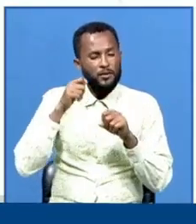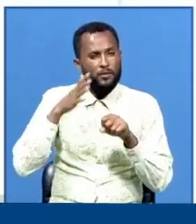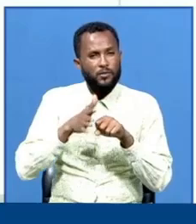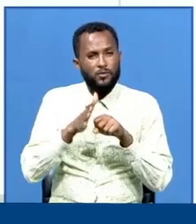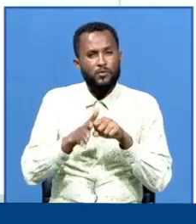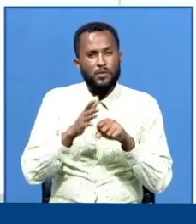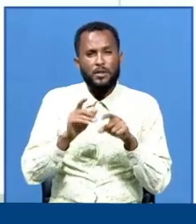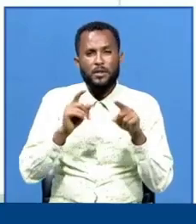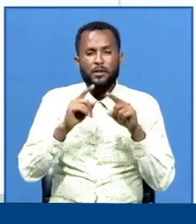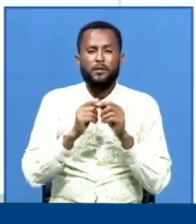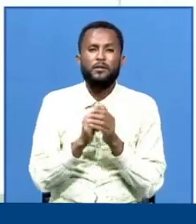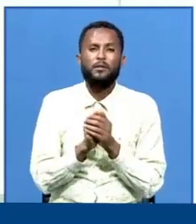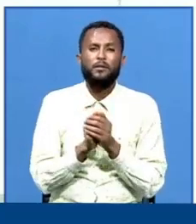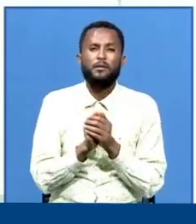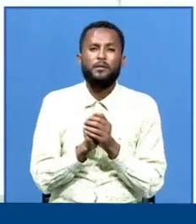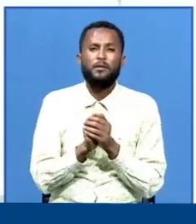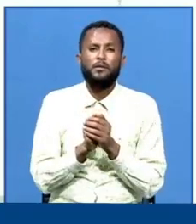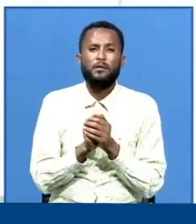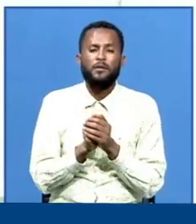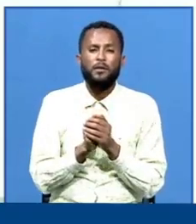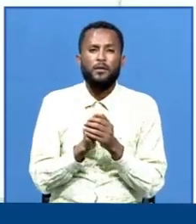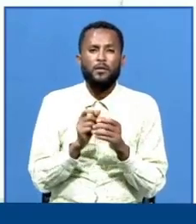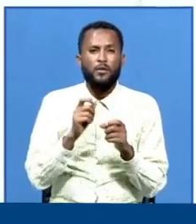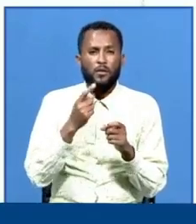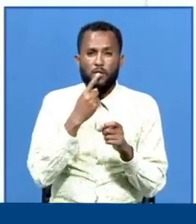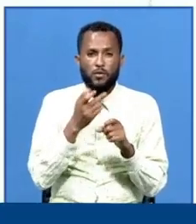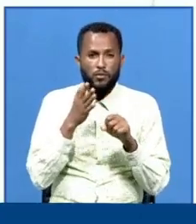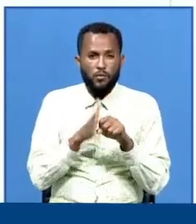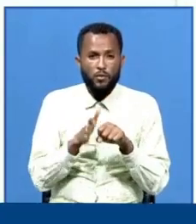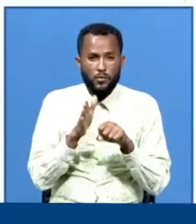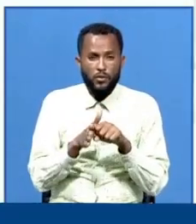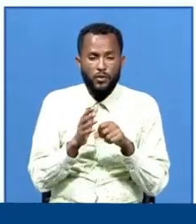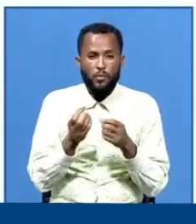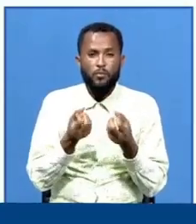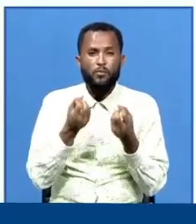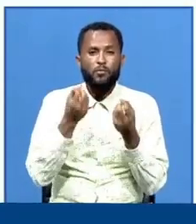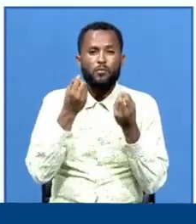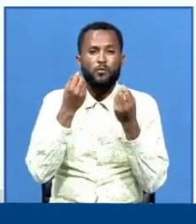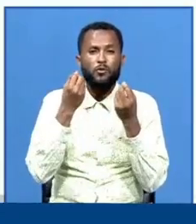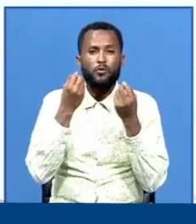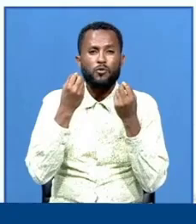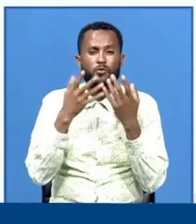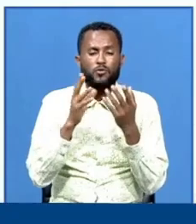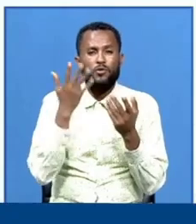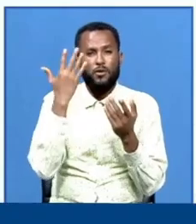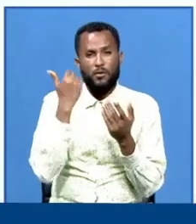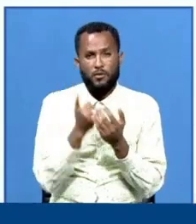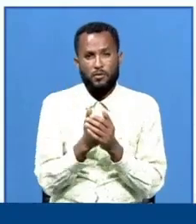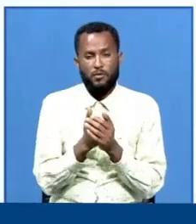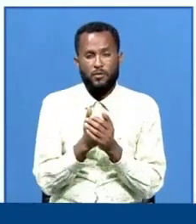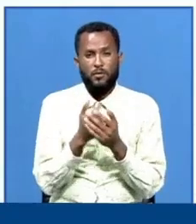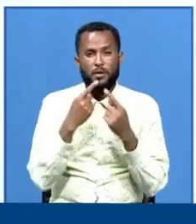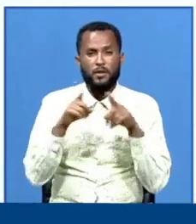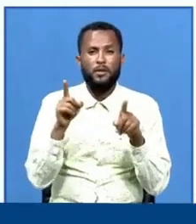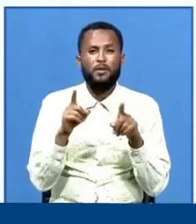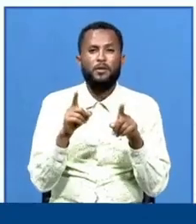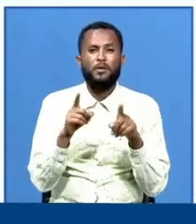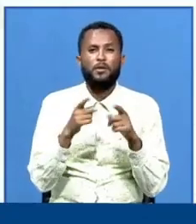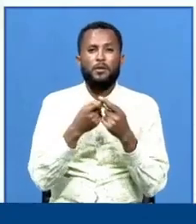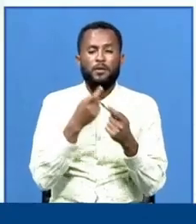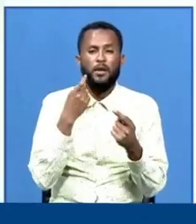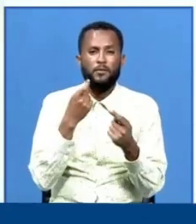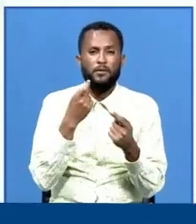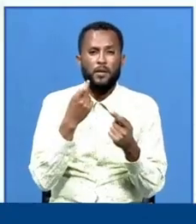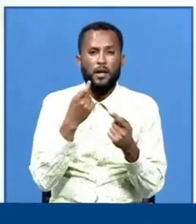ቲማቲም እዋ ሽንጉርቲ ከመይደሮ ኣፋ ብዙሕ ኣልሚናና ንነብር ግን